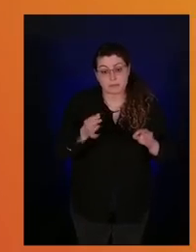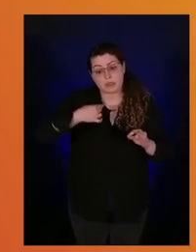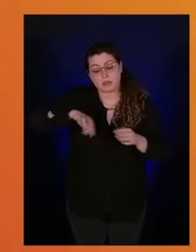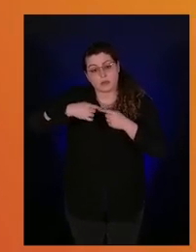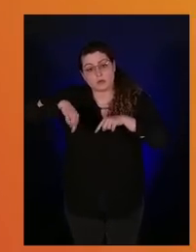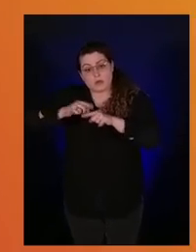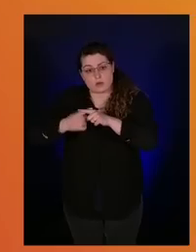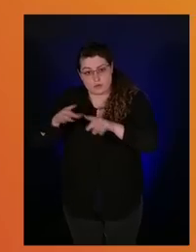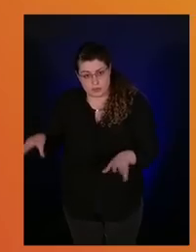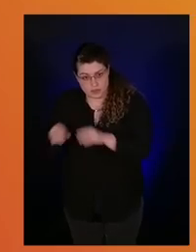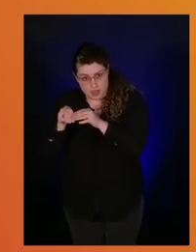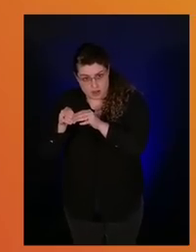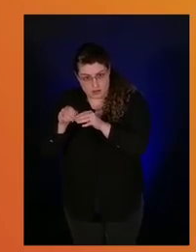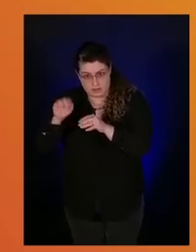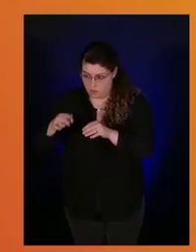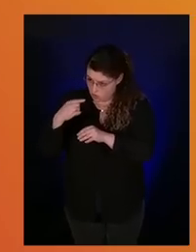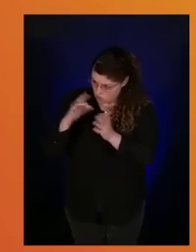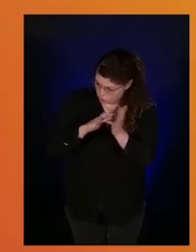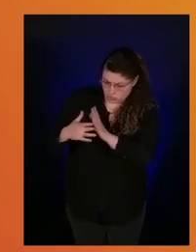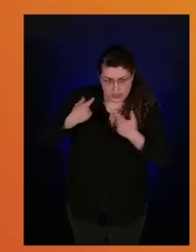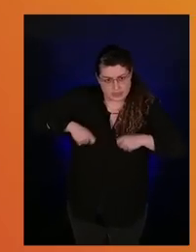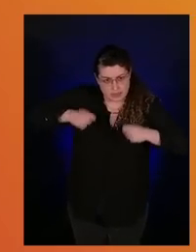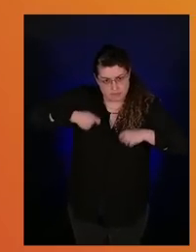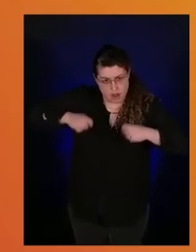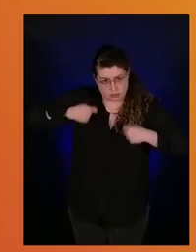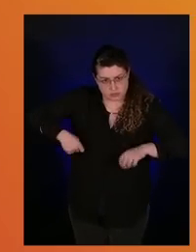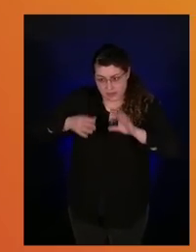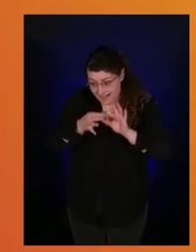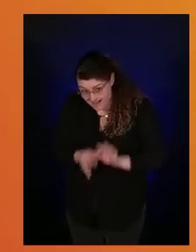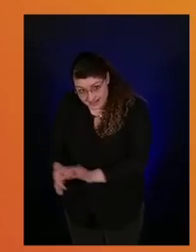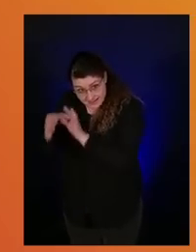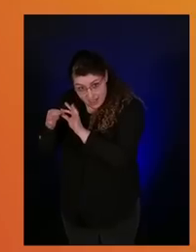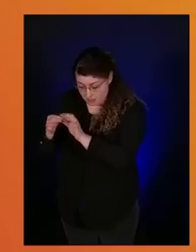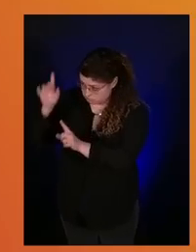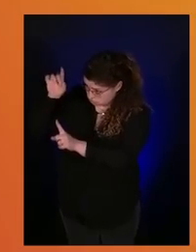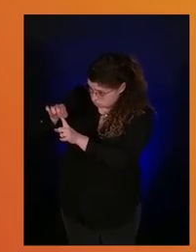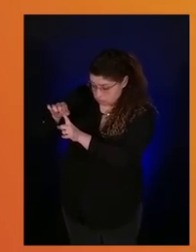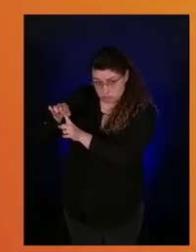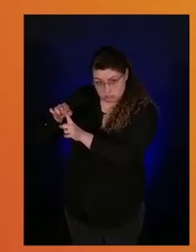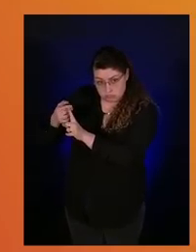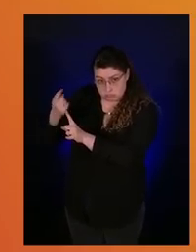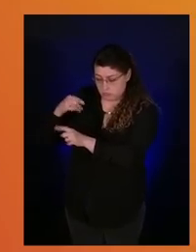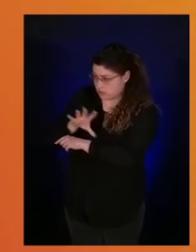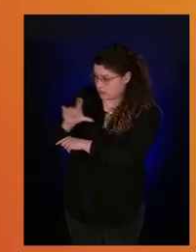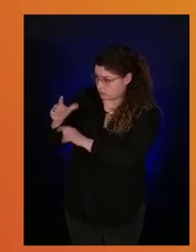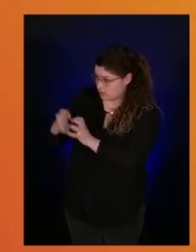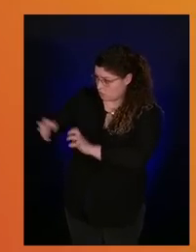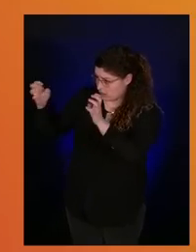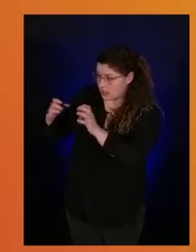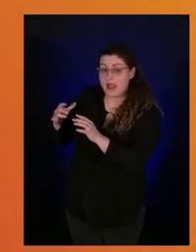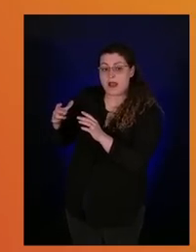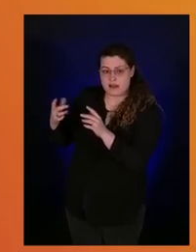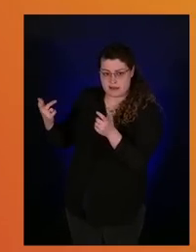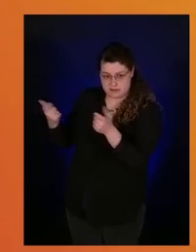mission, elle, de s'assurer que l'ensemble des dépenses confédérales sont conformes aux orientations votées lors du 52e congrès.